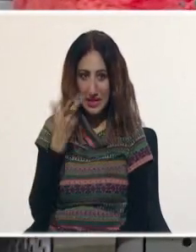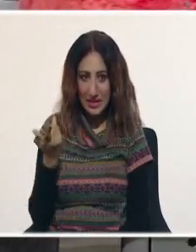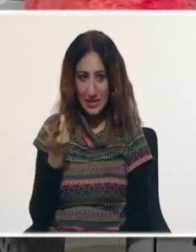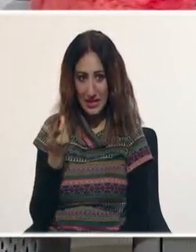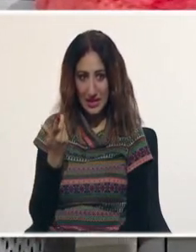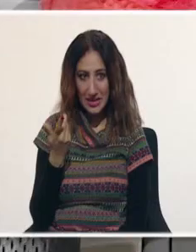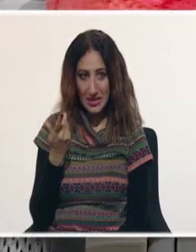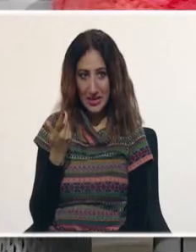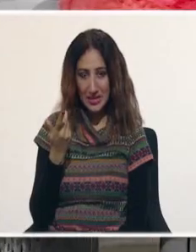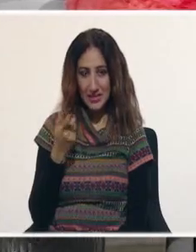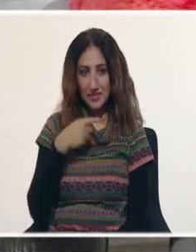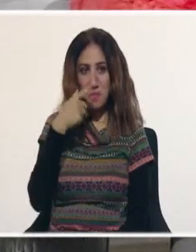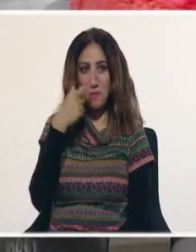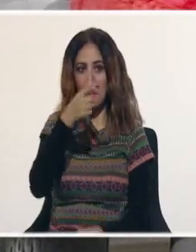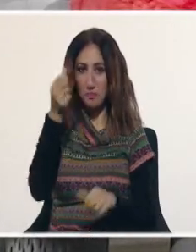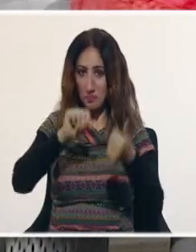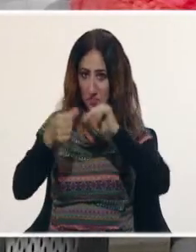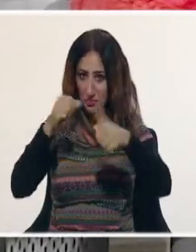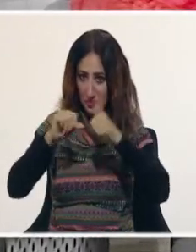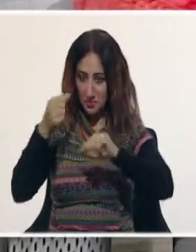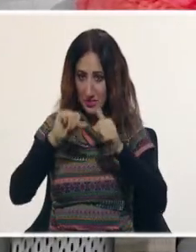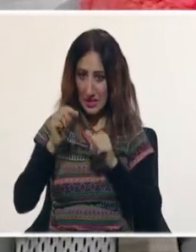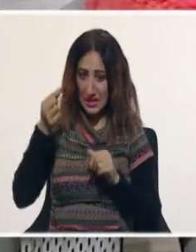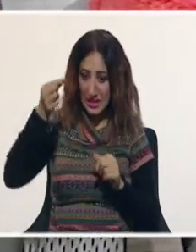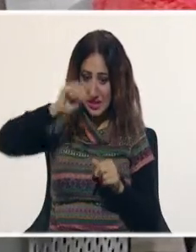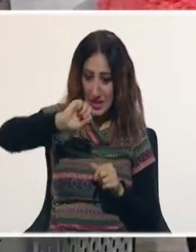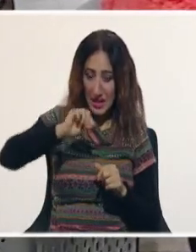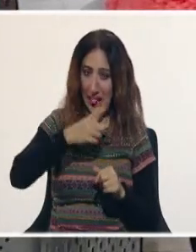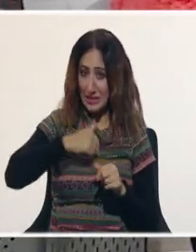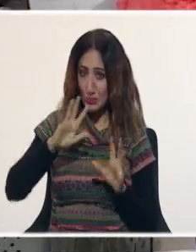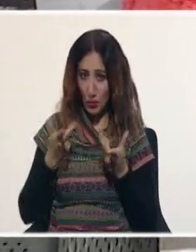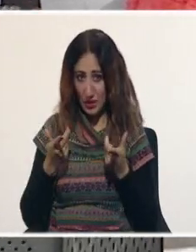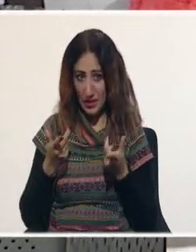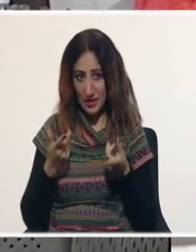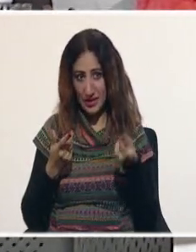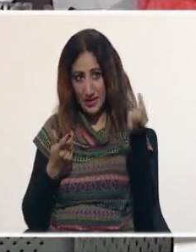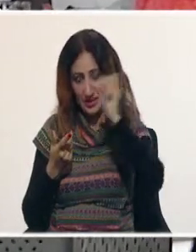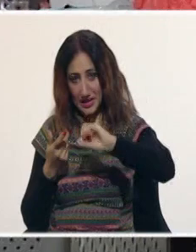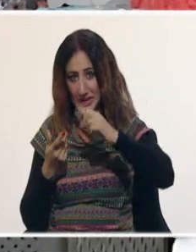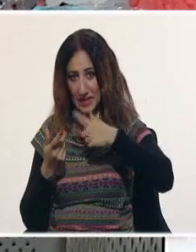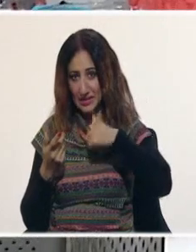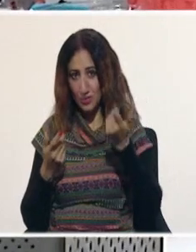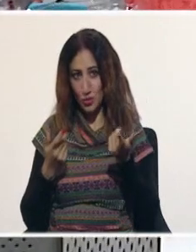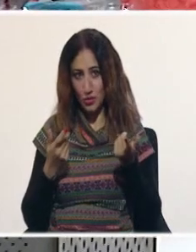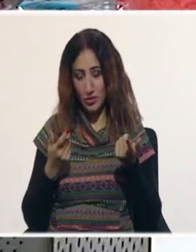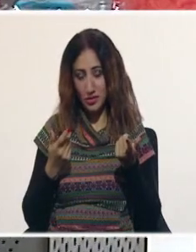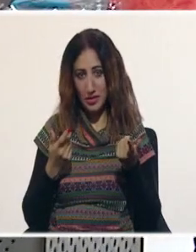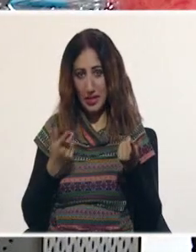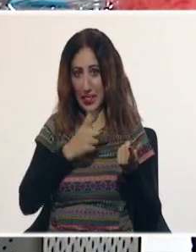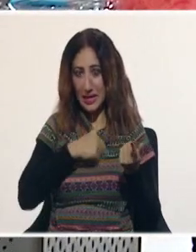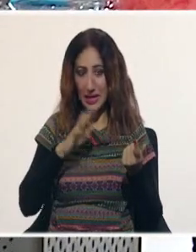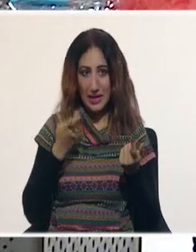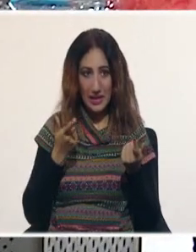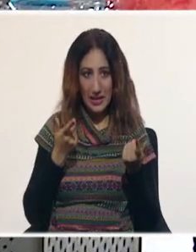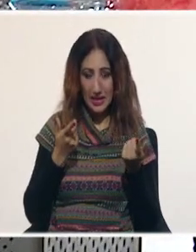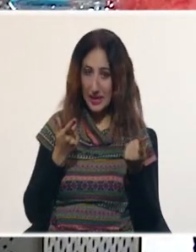السائل. ده دور ذكاء ومفهومية. واحد فينا هيقول لنا إيه السائل اللي إحنا صبينا فيه، والتاني السائل اللي إحنا صبيناه. إيه السائل اللي في الكوباية الكبيرة؟